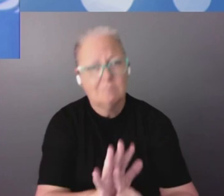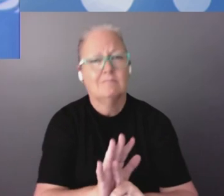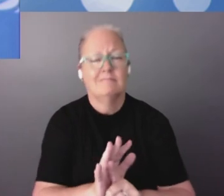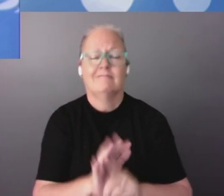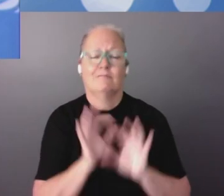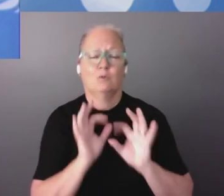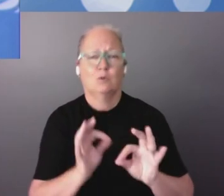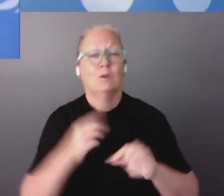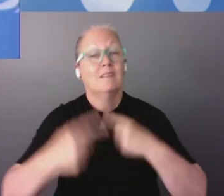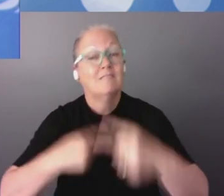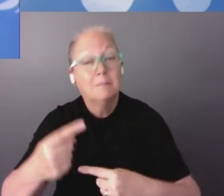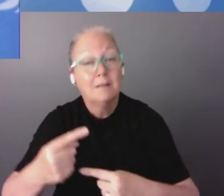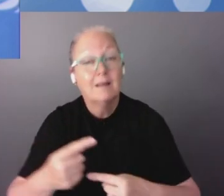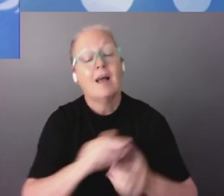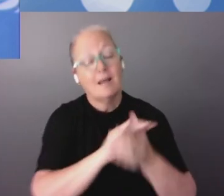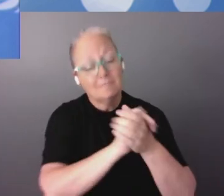присоединятся